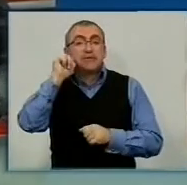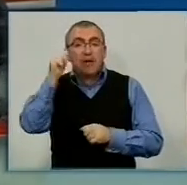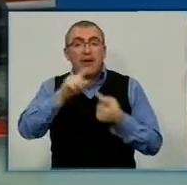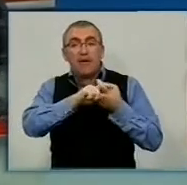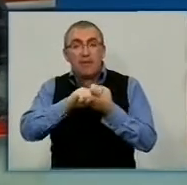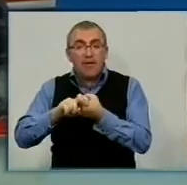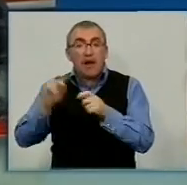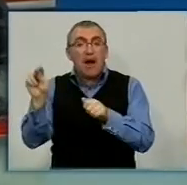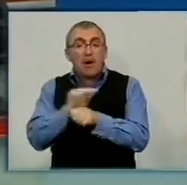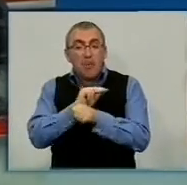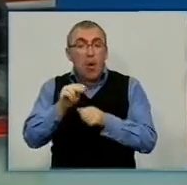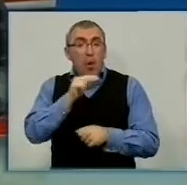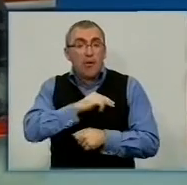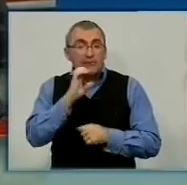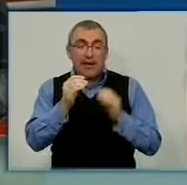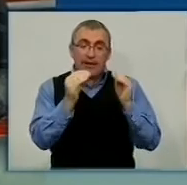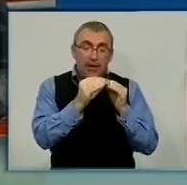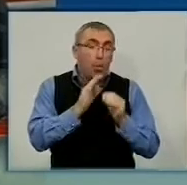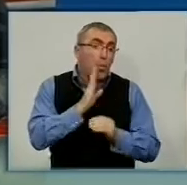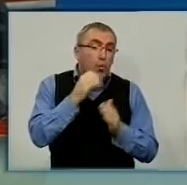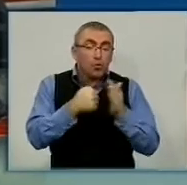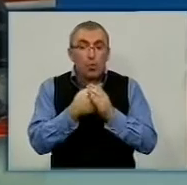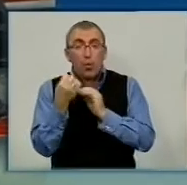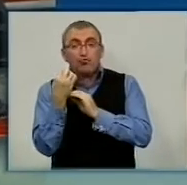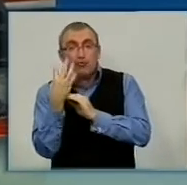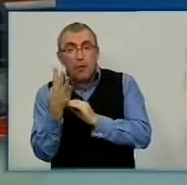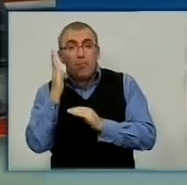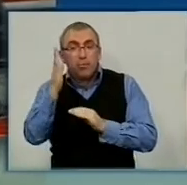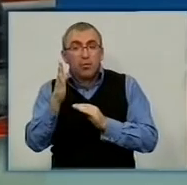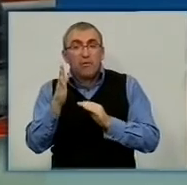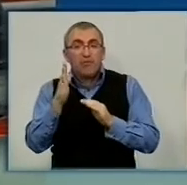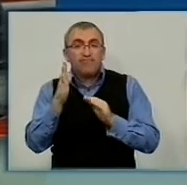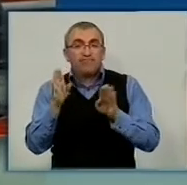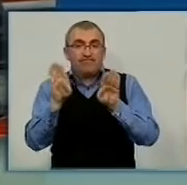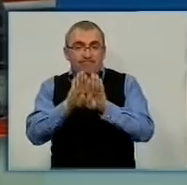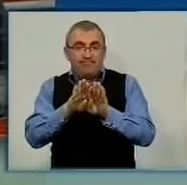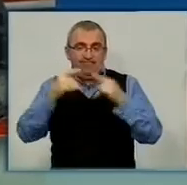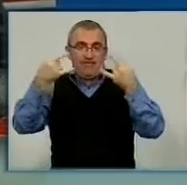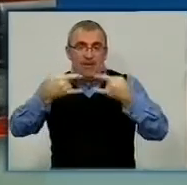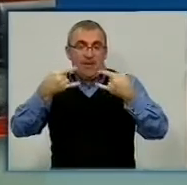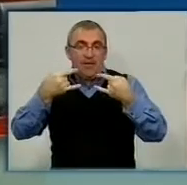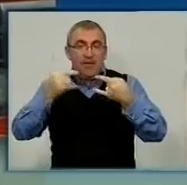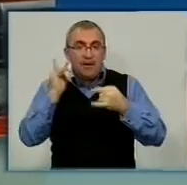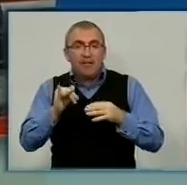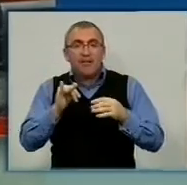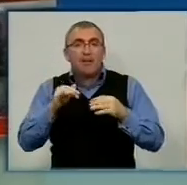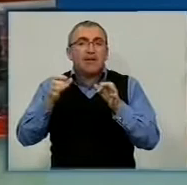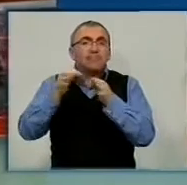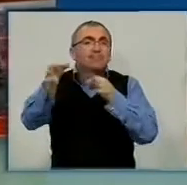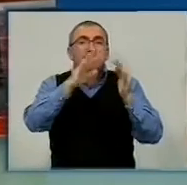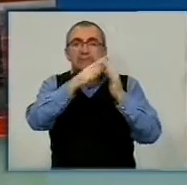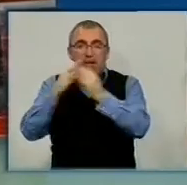із проведенням ремонтних робіт з 10 години ранку до 14ї буде відсутнє телевізійне мовлення в Кіровограді і прилеглих населених